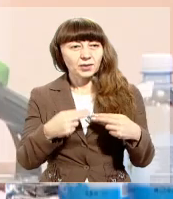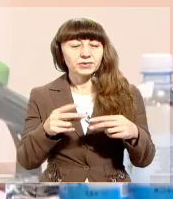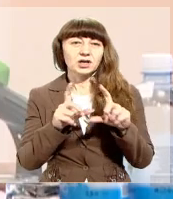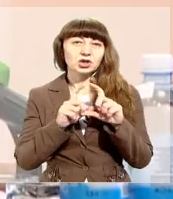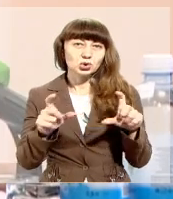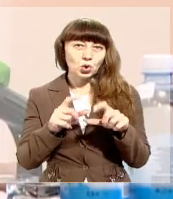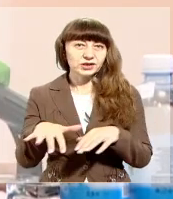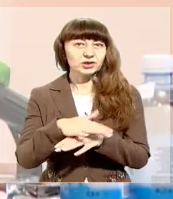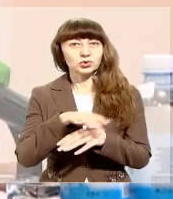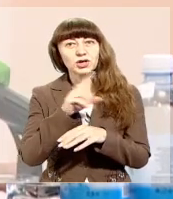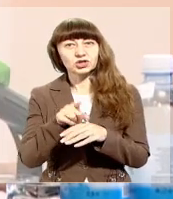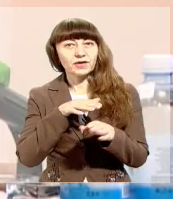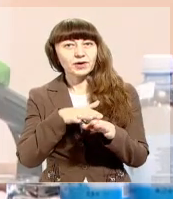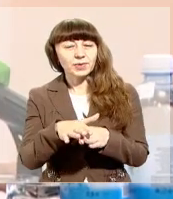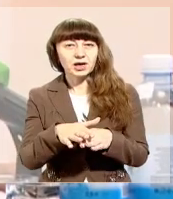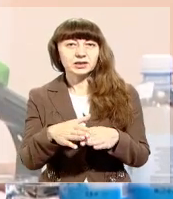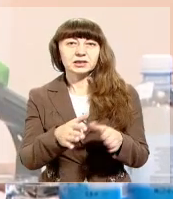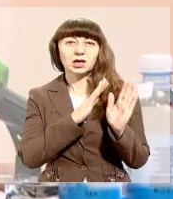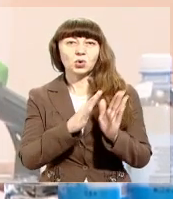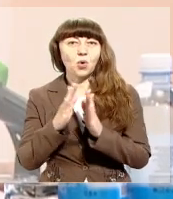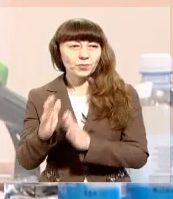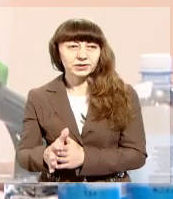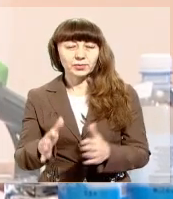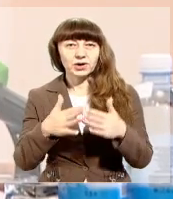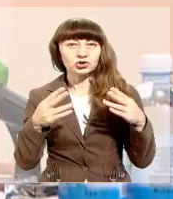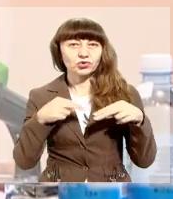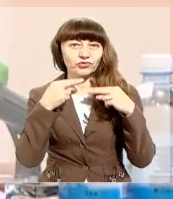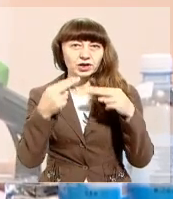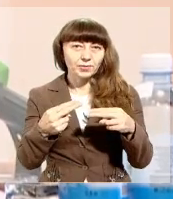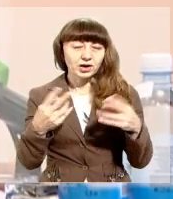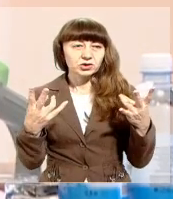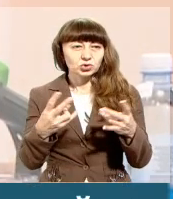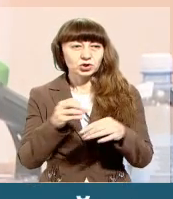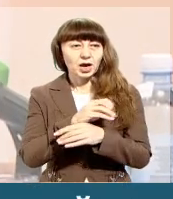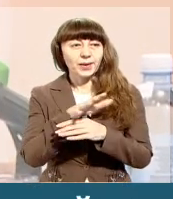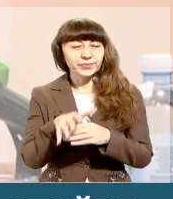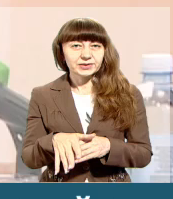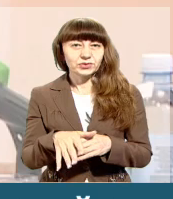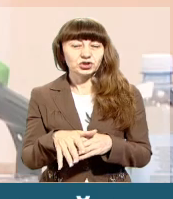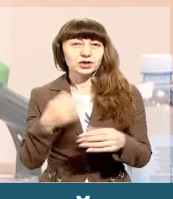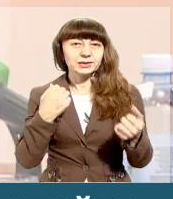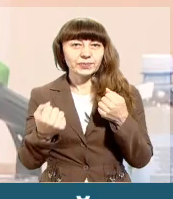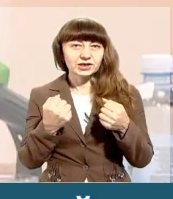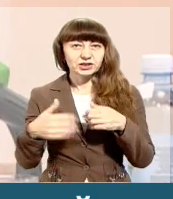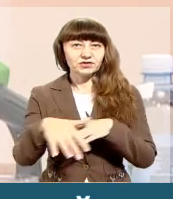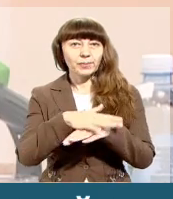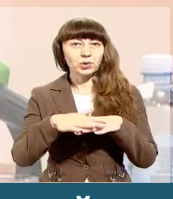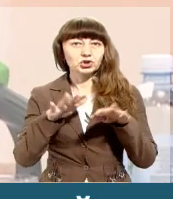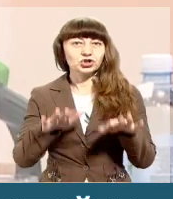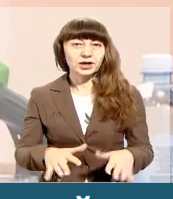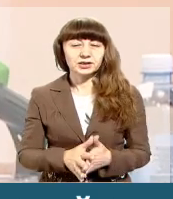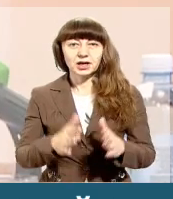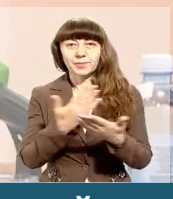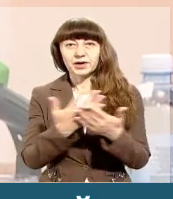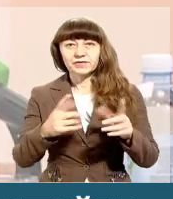жұмыстар кешенді түрде жүзеге асу керек. Оларды спорттық алаңдармен жабдықтауға басты назар аударылғаны дұрыс. Біз арнайы қаржы бөліп